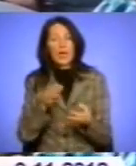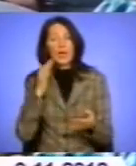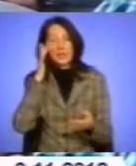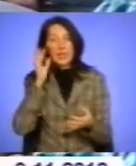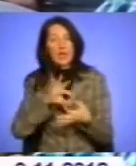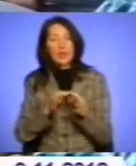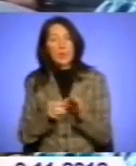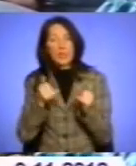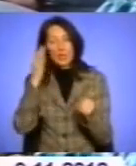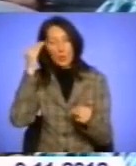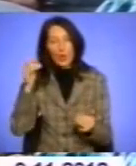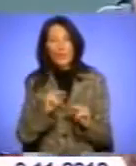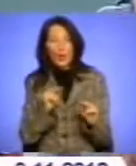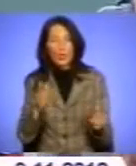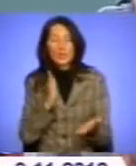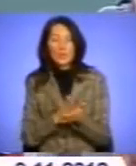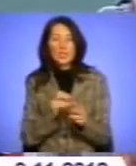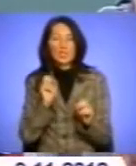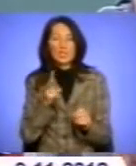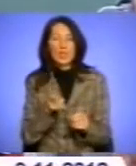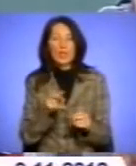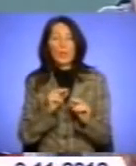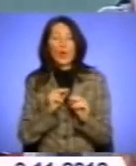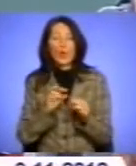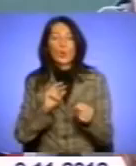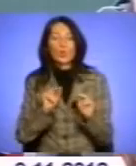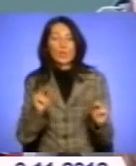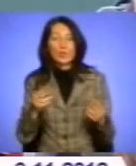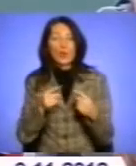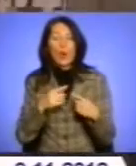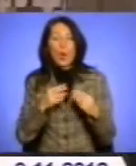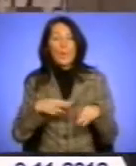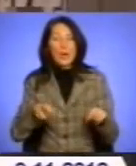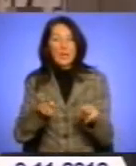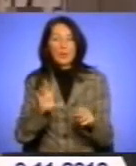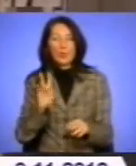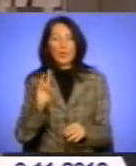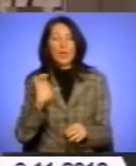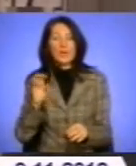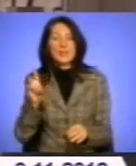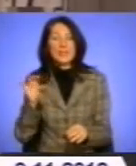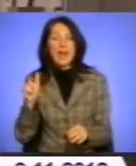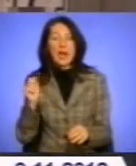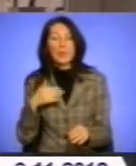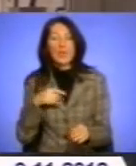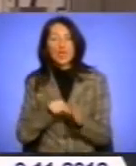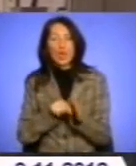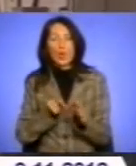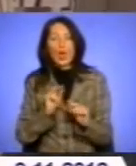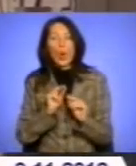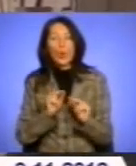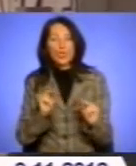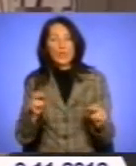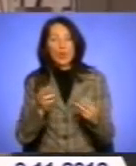для обдарованих учнів належить членам учнівського парламенту «Назнага». Наша роль як учнівського парламенту –